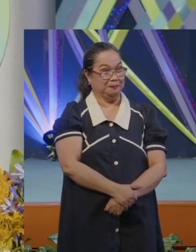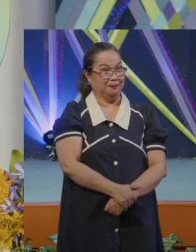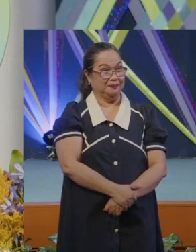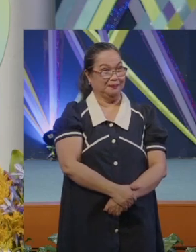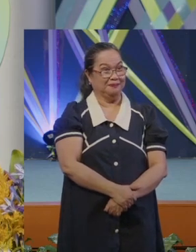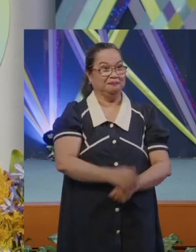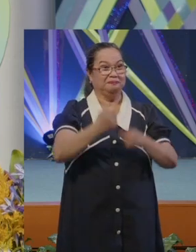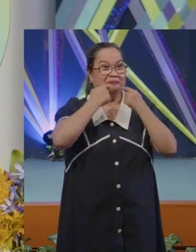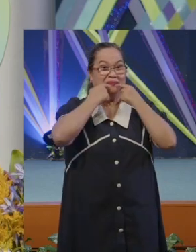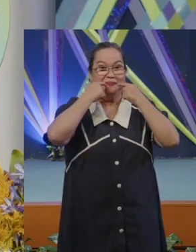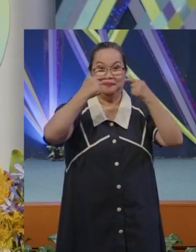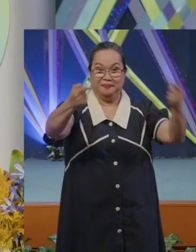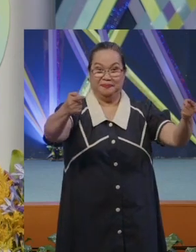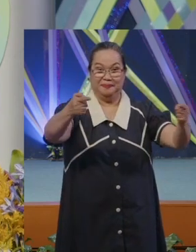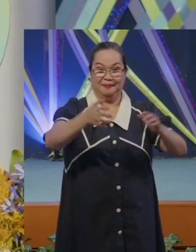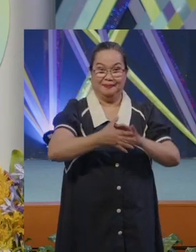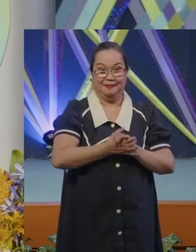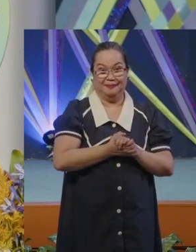Sabi niya,